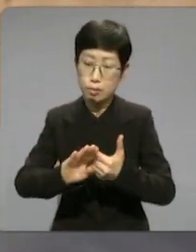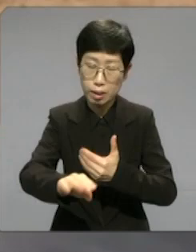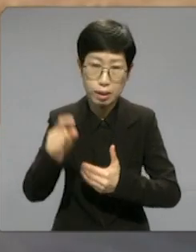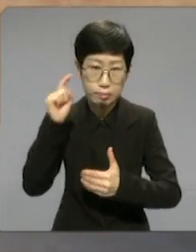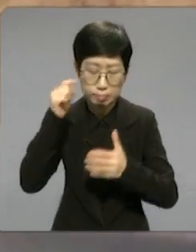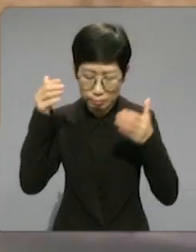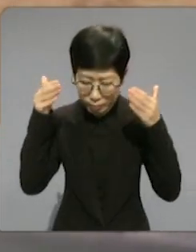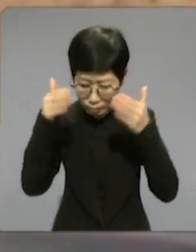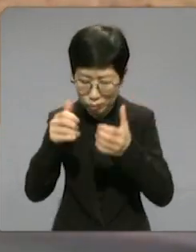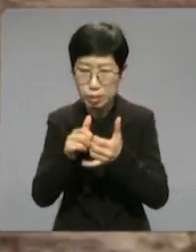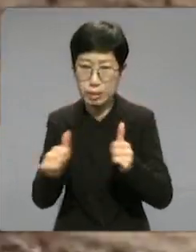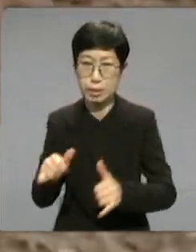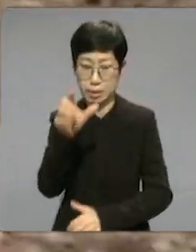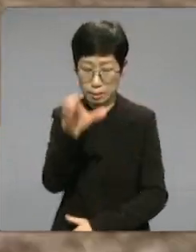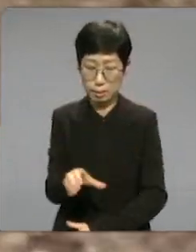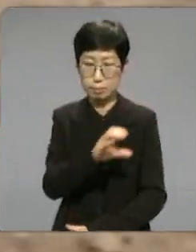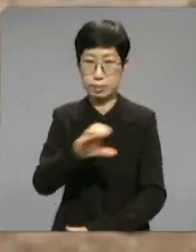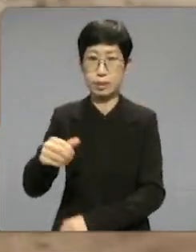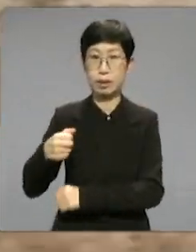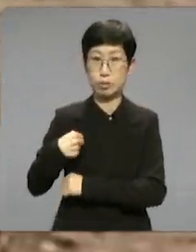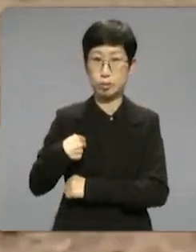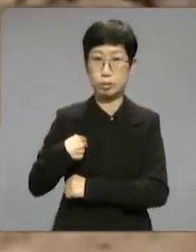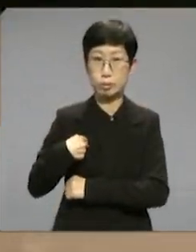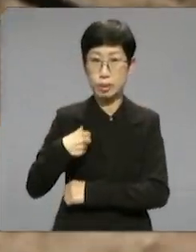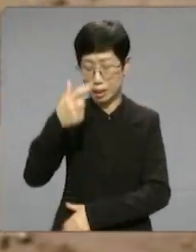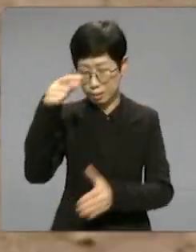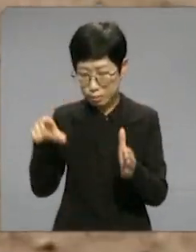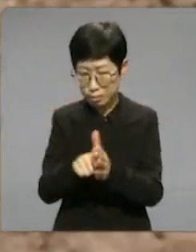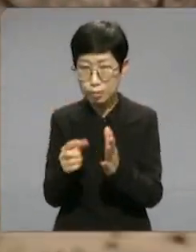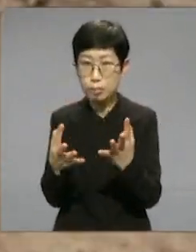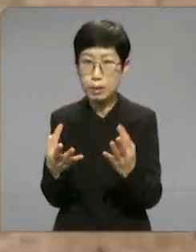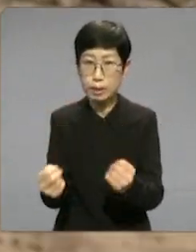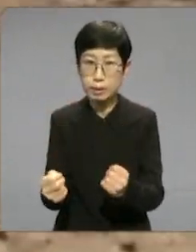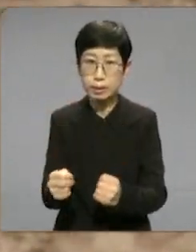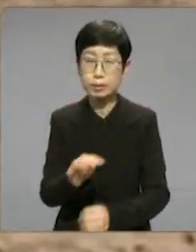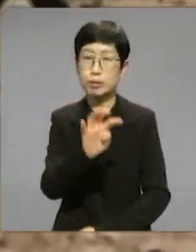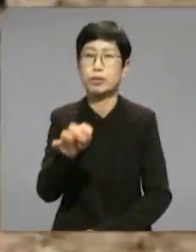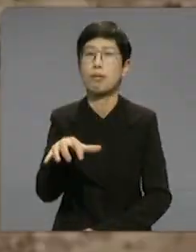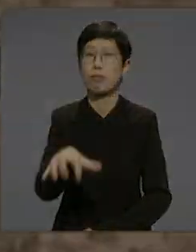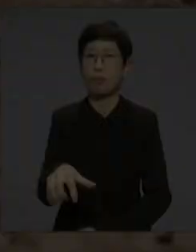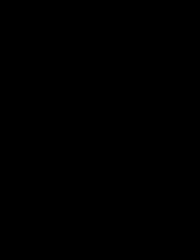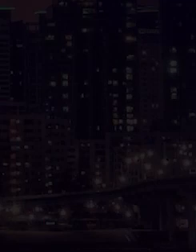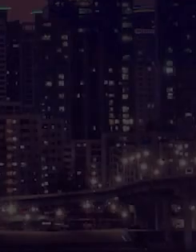공감하는 이들이며 십자군은 기독교인이 많은 서방 국가를